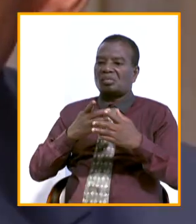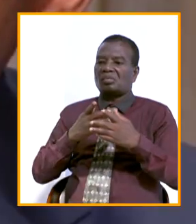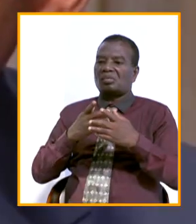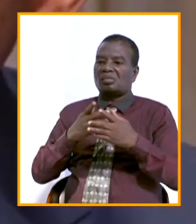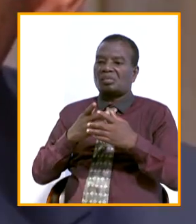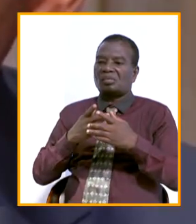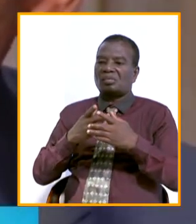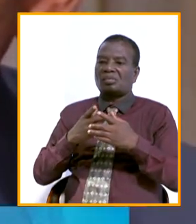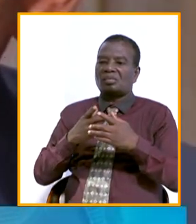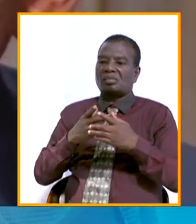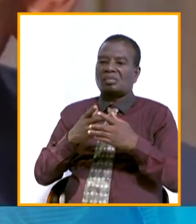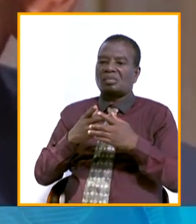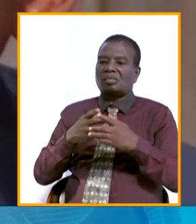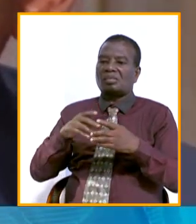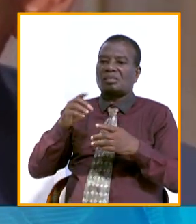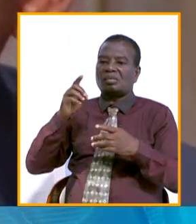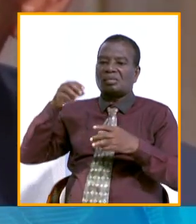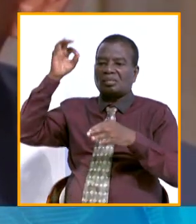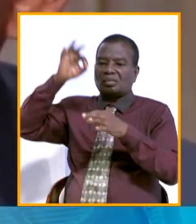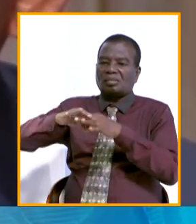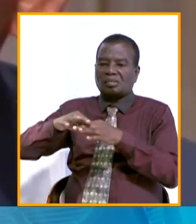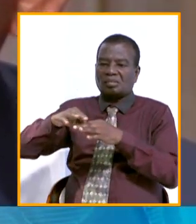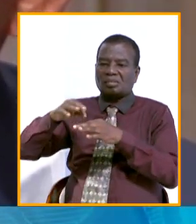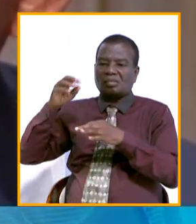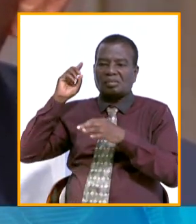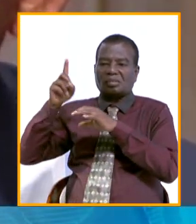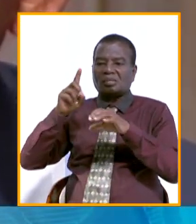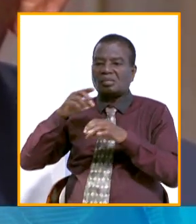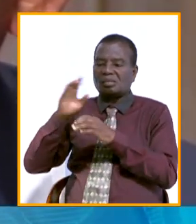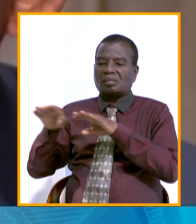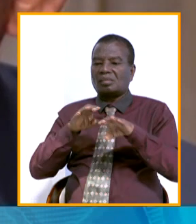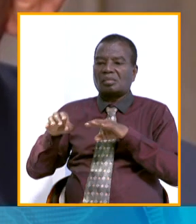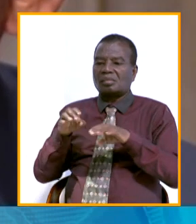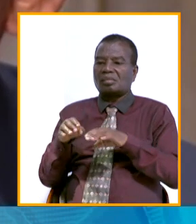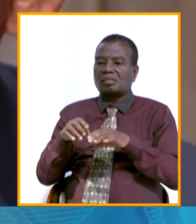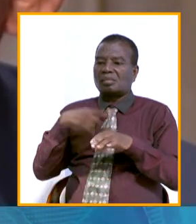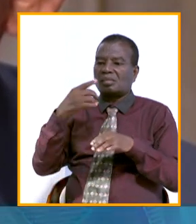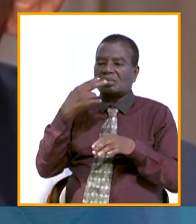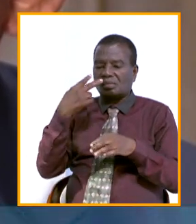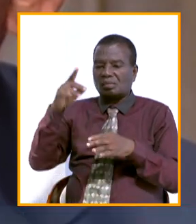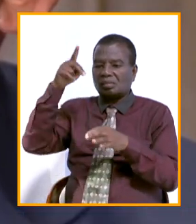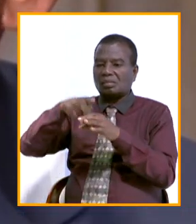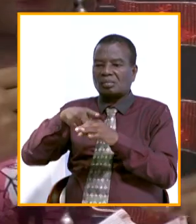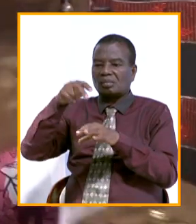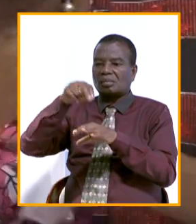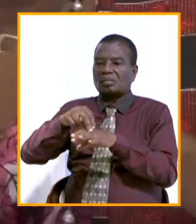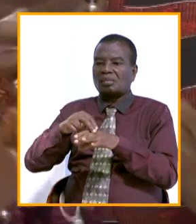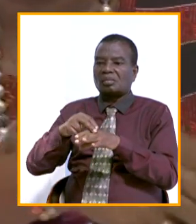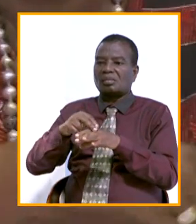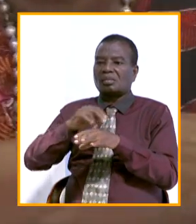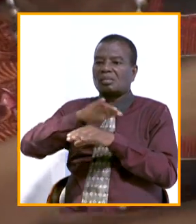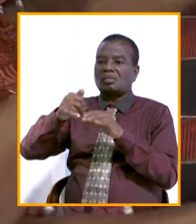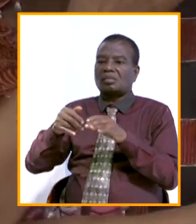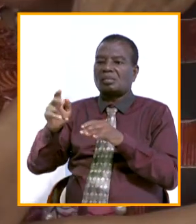années. Avec les élections législatives qui se sont déroulées, ce sont des élections législatives qui ont vu la participation de quasiment